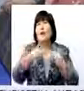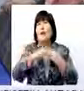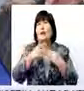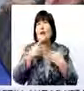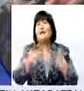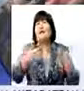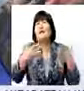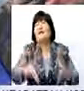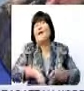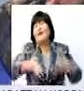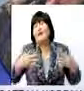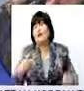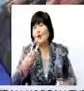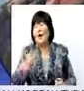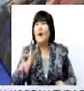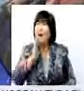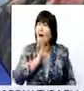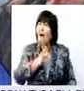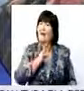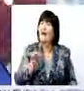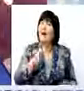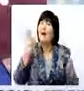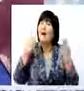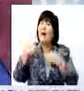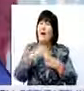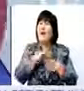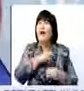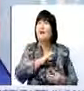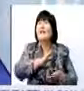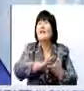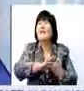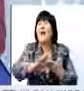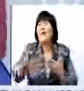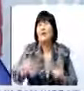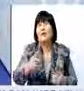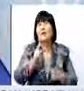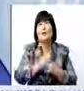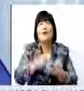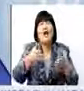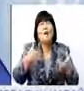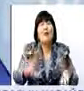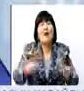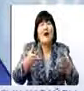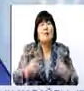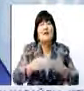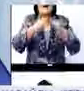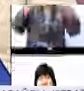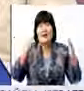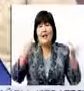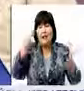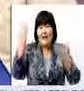дархандығын, кеңдігін көруге болады. Аналардың ақ жаулығы ақ ниетіндей әппақ, сөздері мақтадай мамық. Шаңырақ